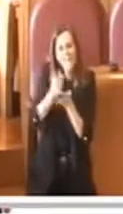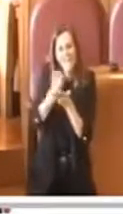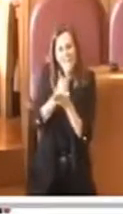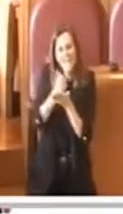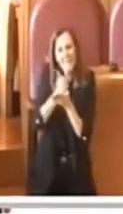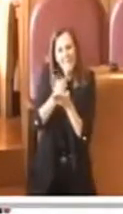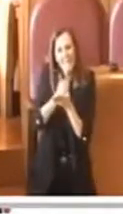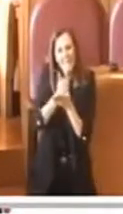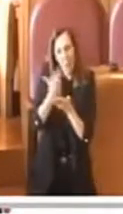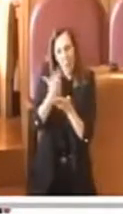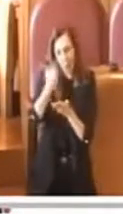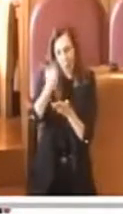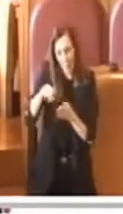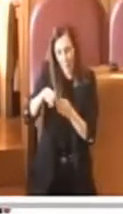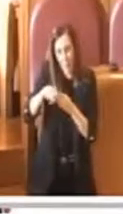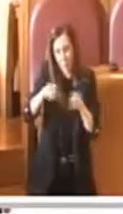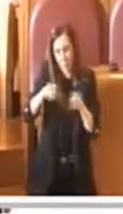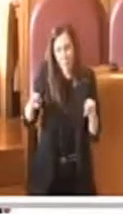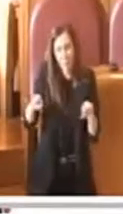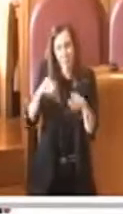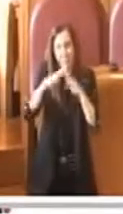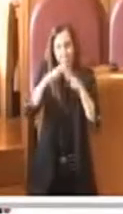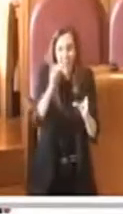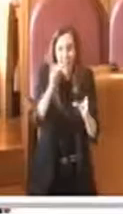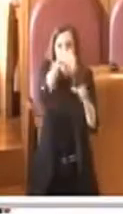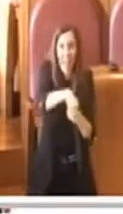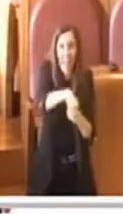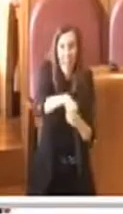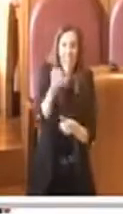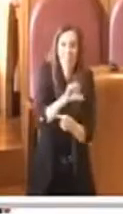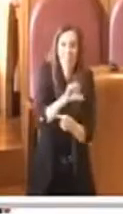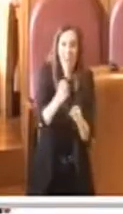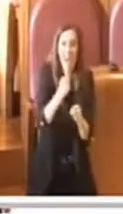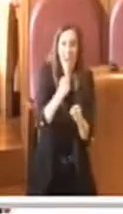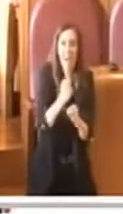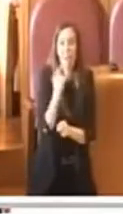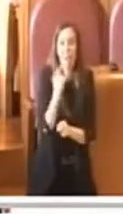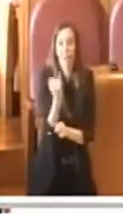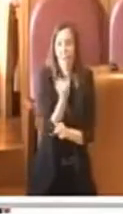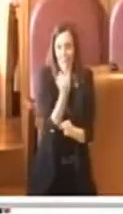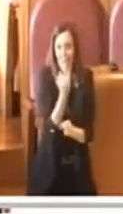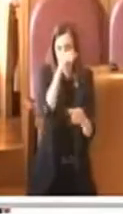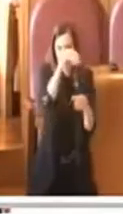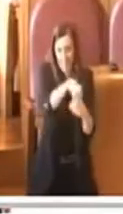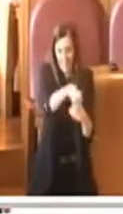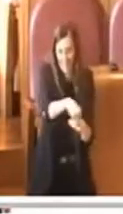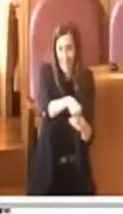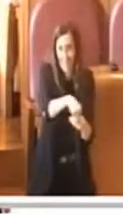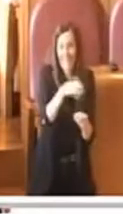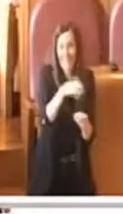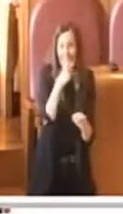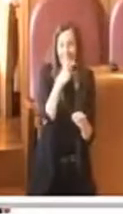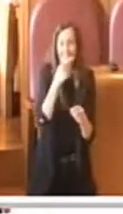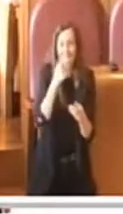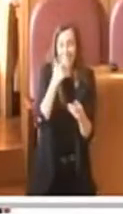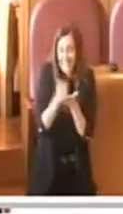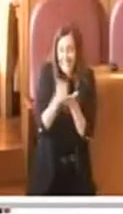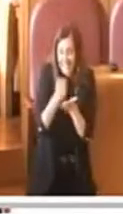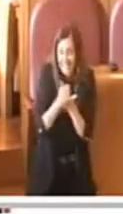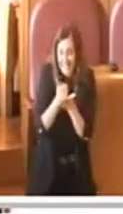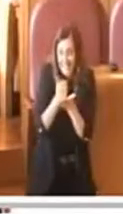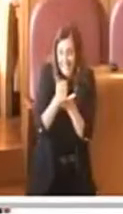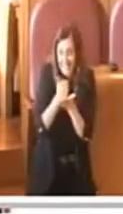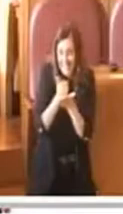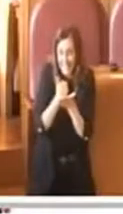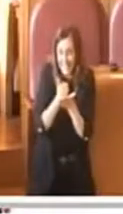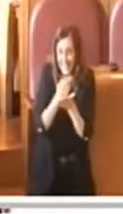perché posti smart working, quindi sappiamo che una parte di quegli emolumenti non potevano